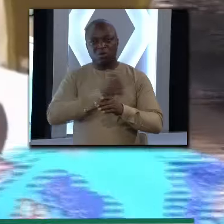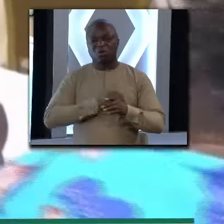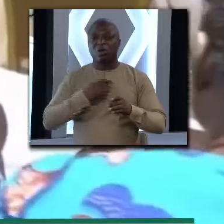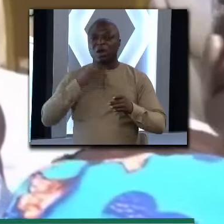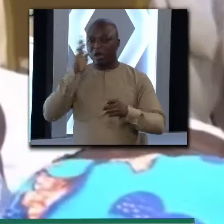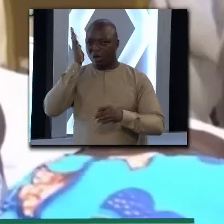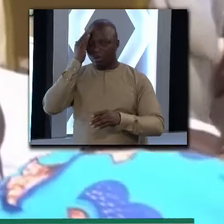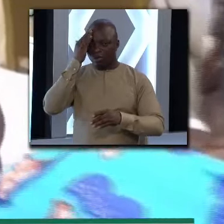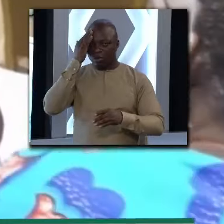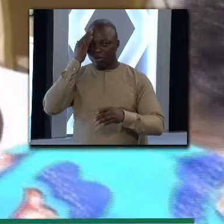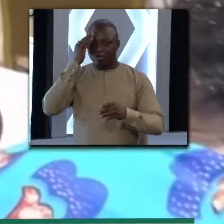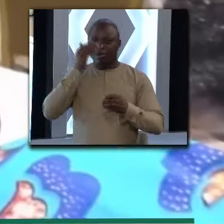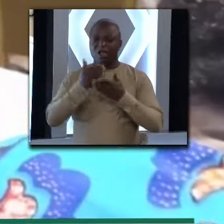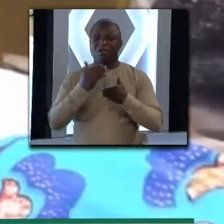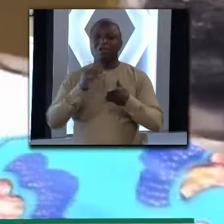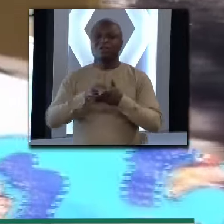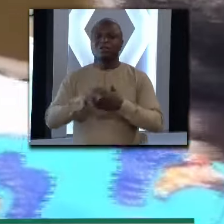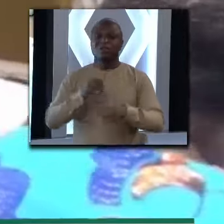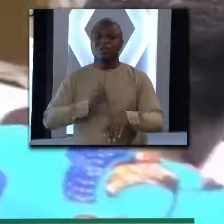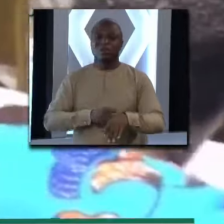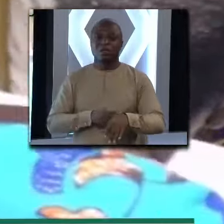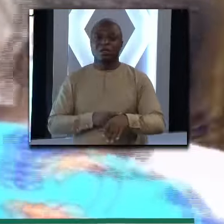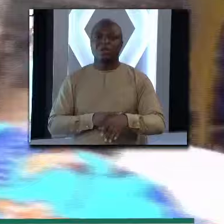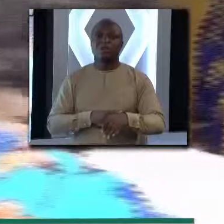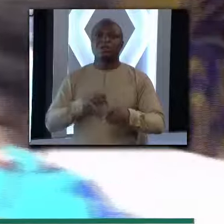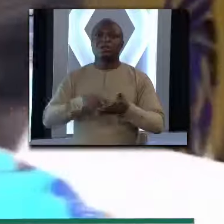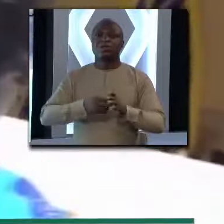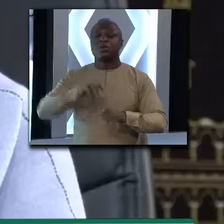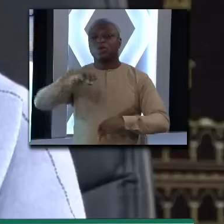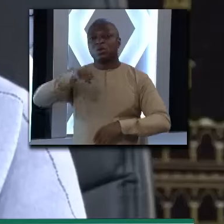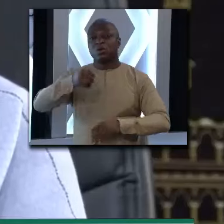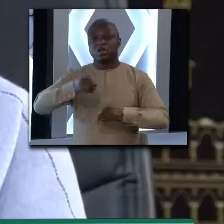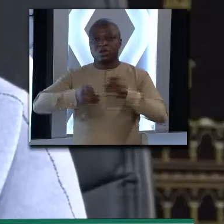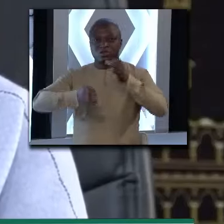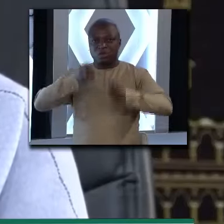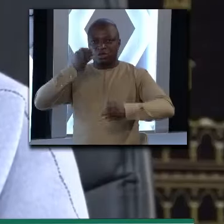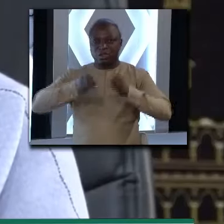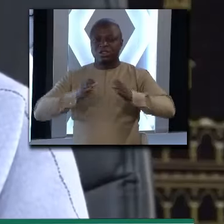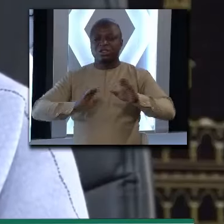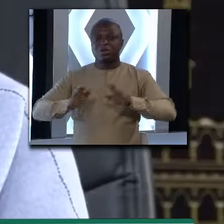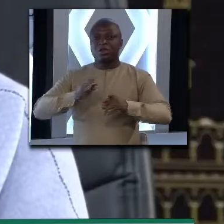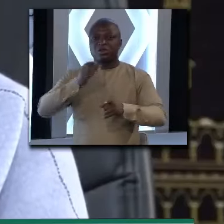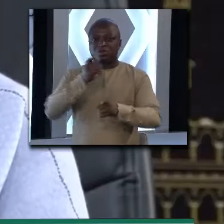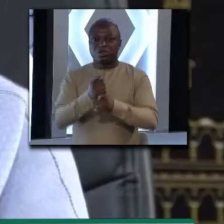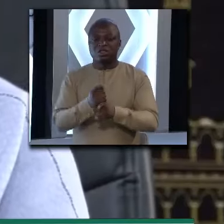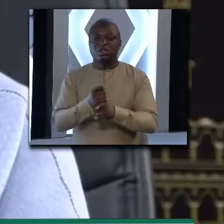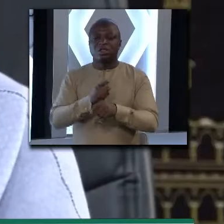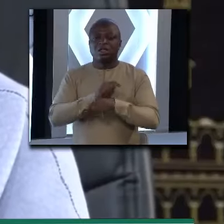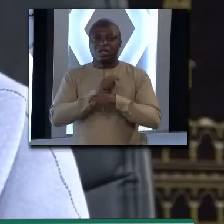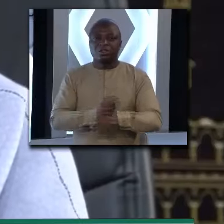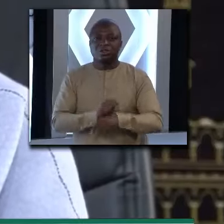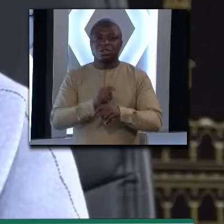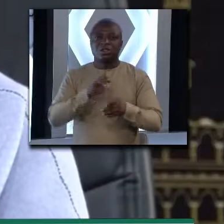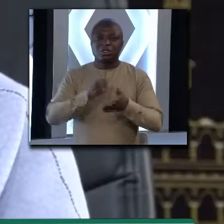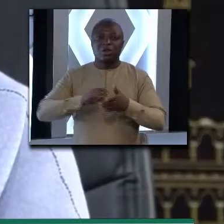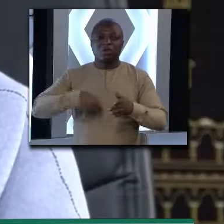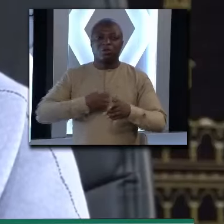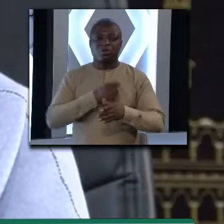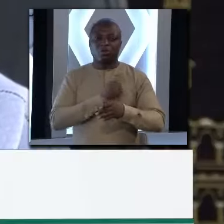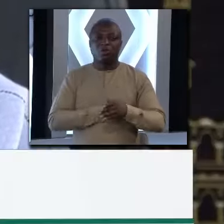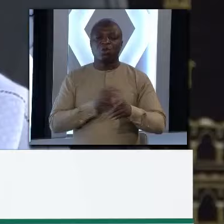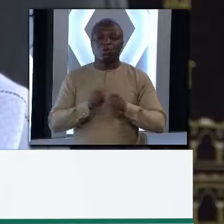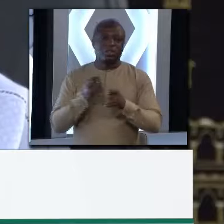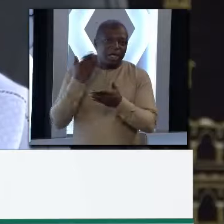connu, entre autres prérogatives. C'est une autre justice qui s'appelle justice transitionnelle, c'est ce à quoi le Togo a